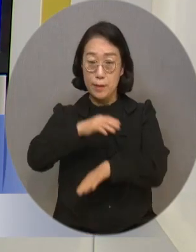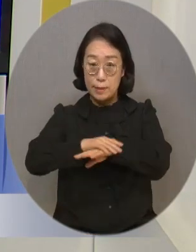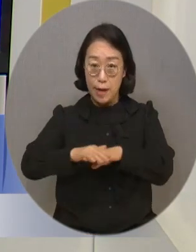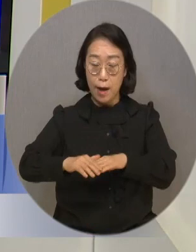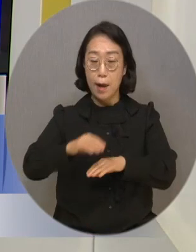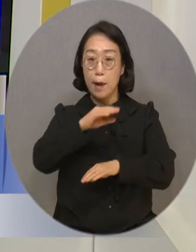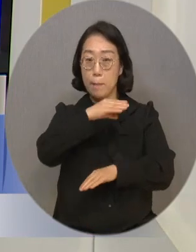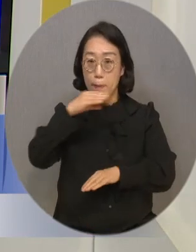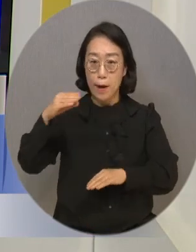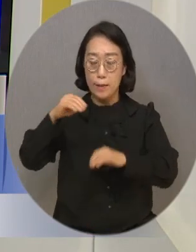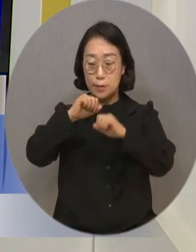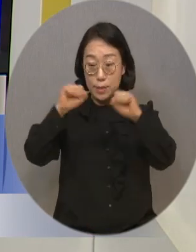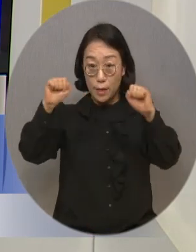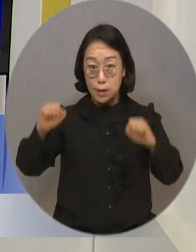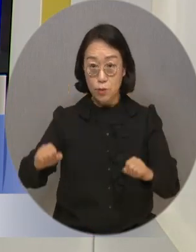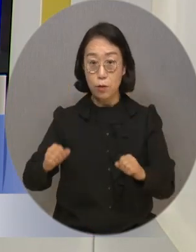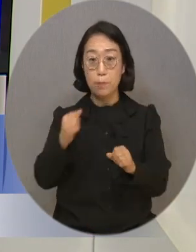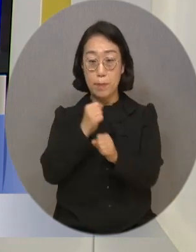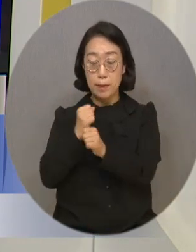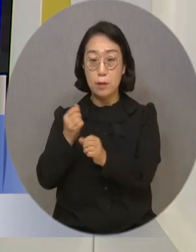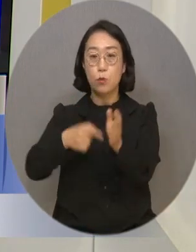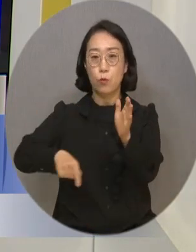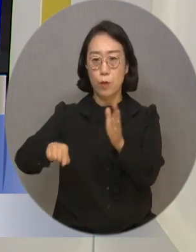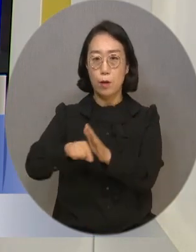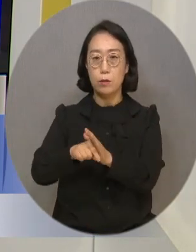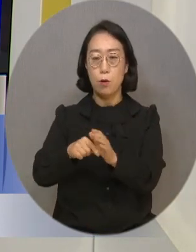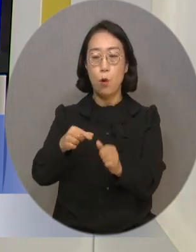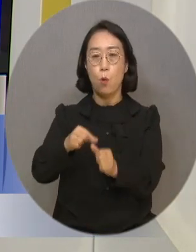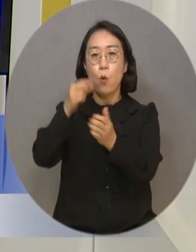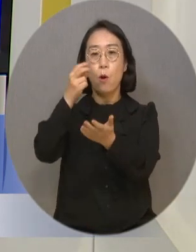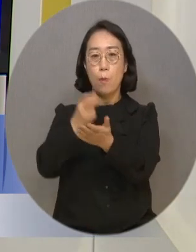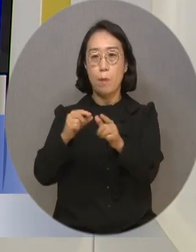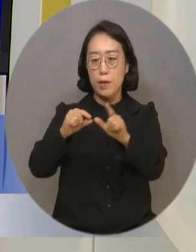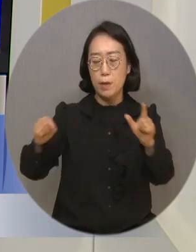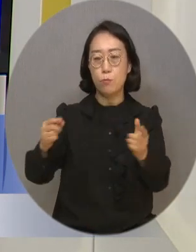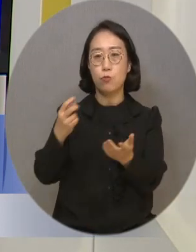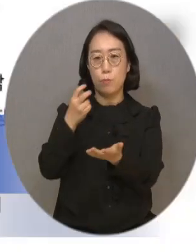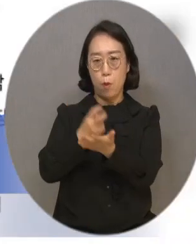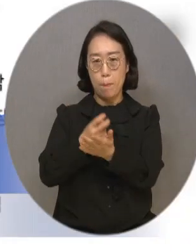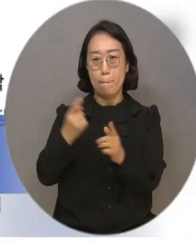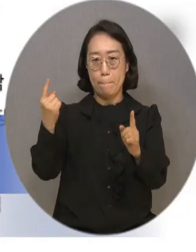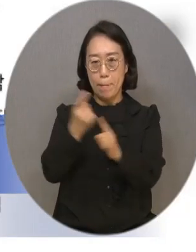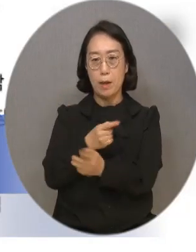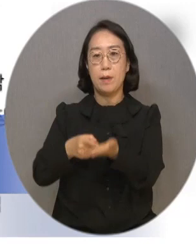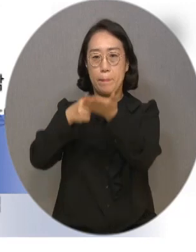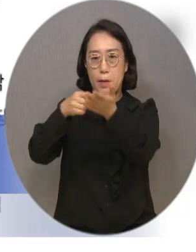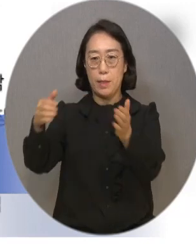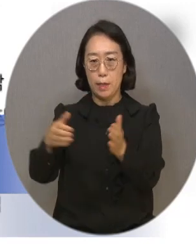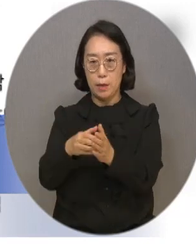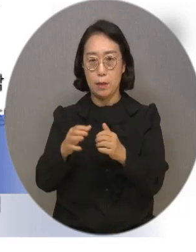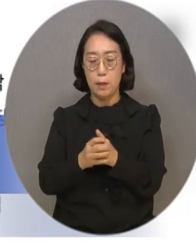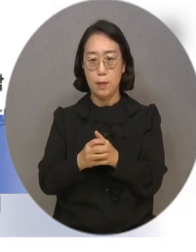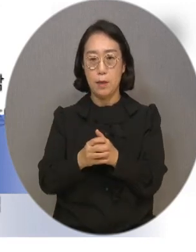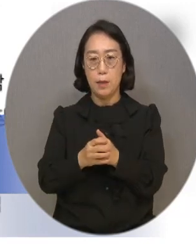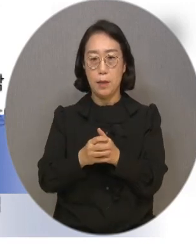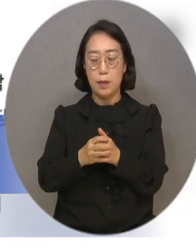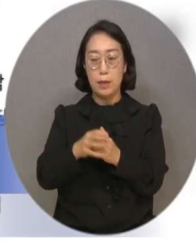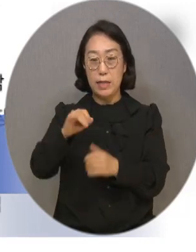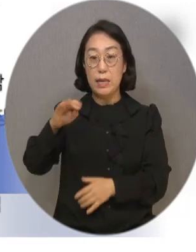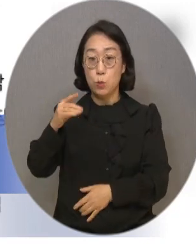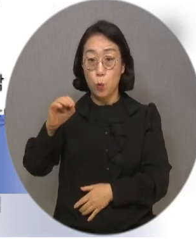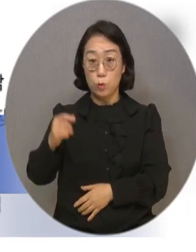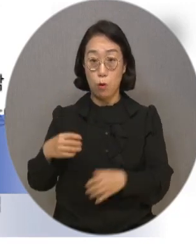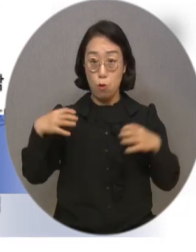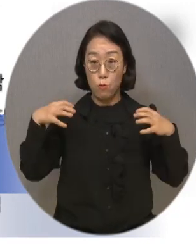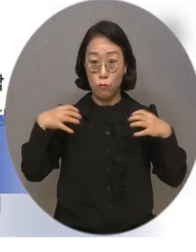직무 관리를 지원하기 위한 장애인 고용법 일부 개정 법률안이 발의됐습니다. 국민의힘 이종성 의원이 발의한